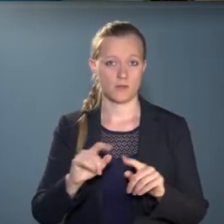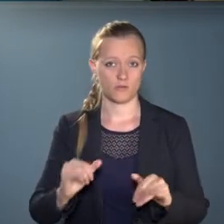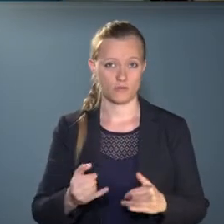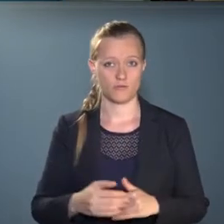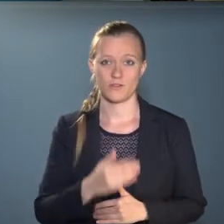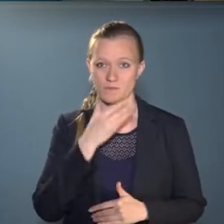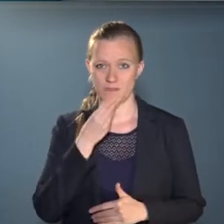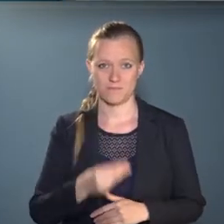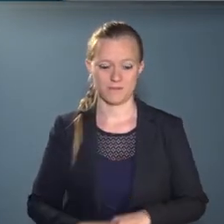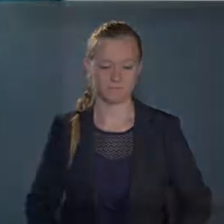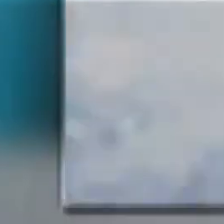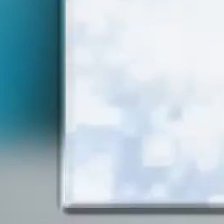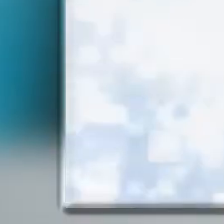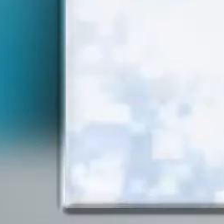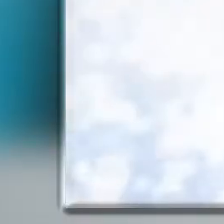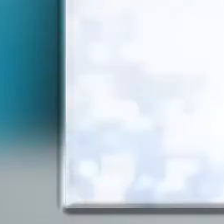is. Köszönöm szépen.